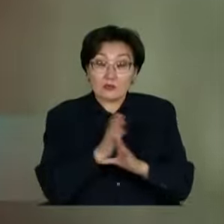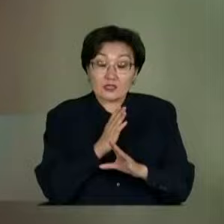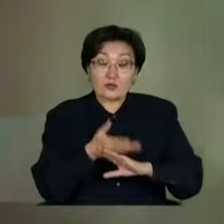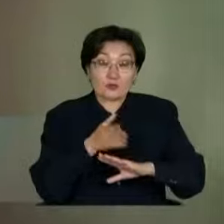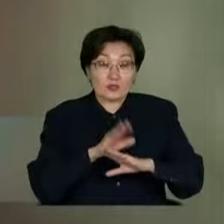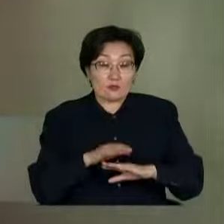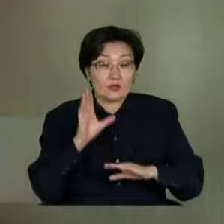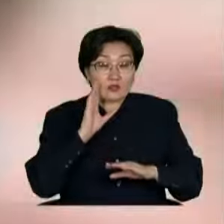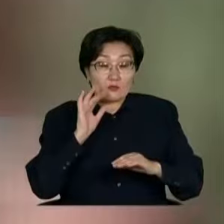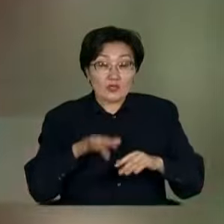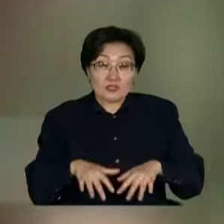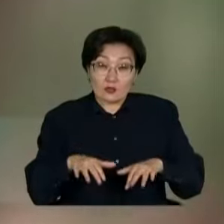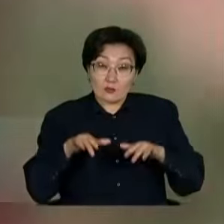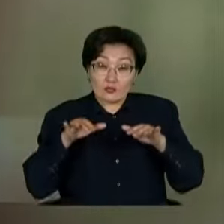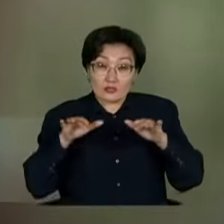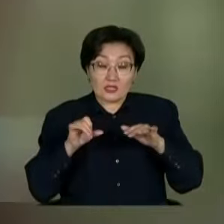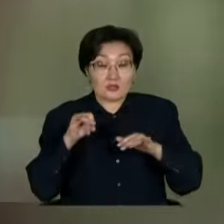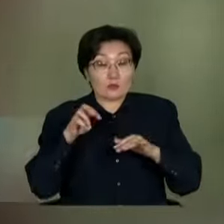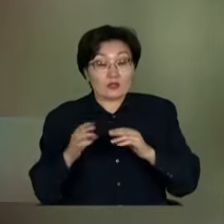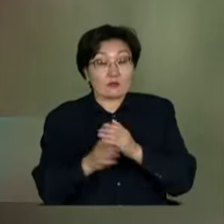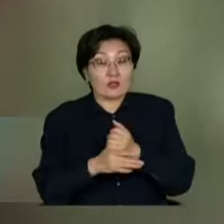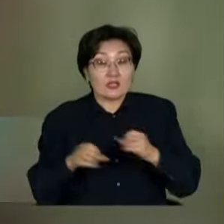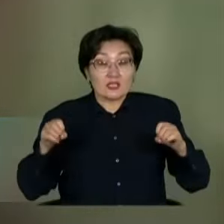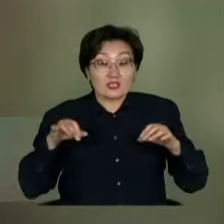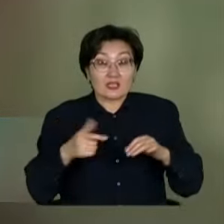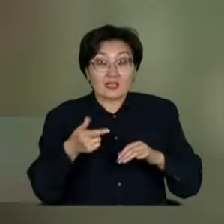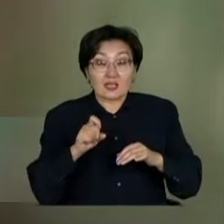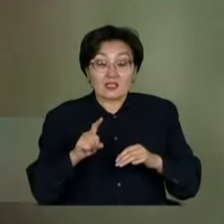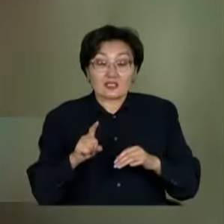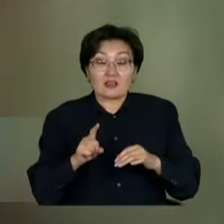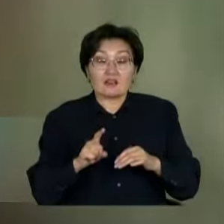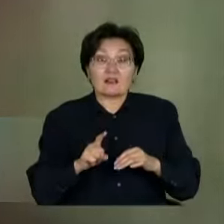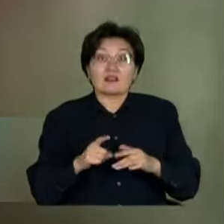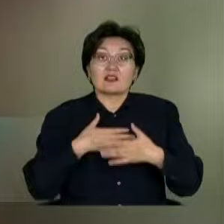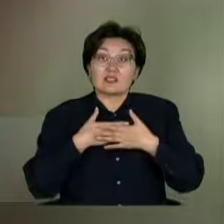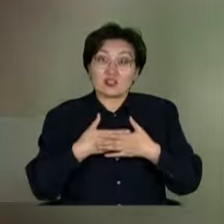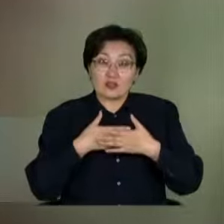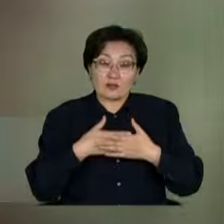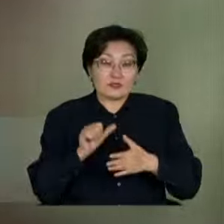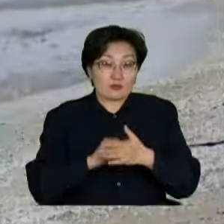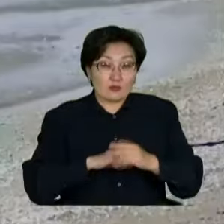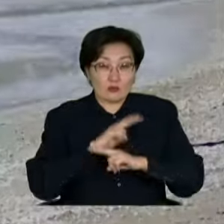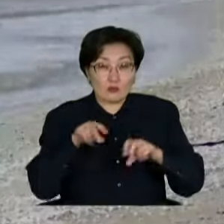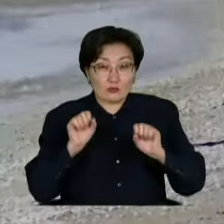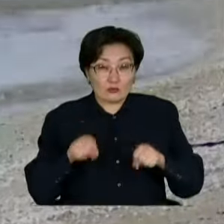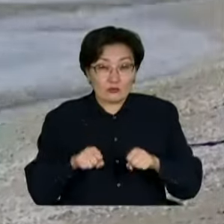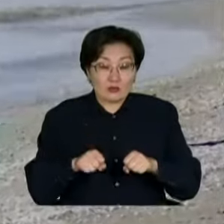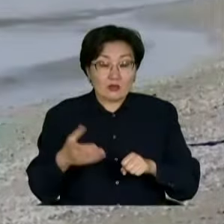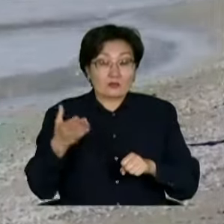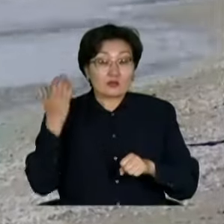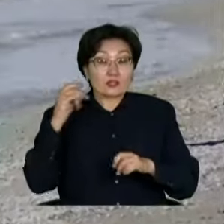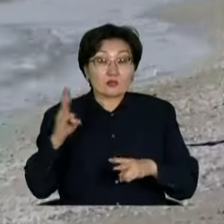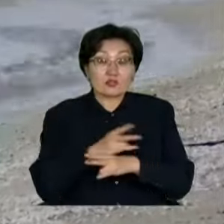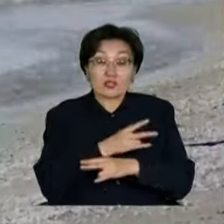болғандықтан теңіздің бетіне шығады. Сондықтан итбалықтар жиналған газға тұншығып өлуі мүмкін деген болжамға келіп отырмыз. Өткен көктемде